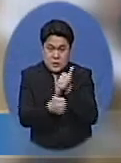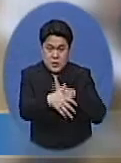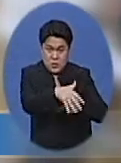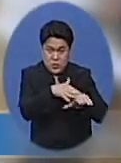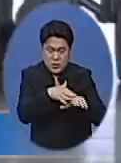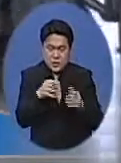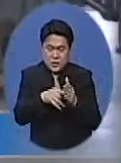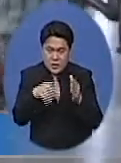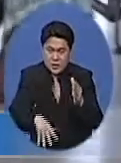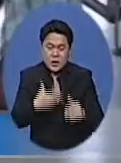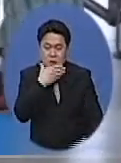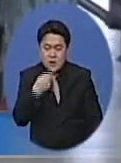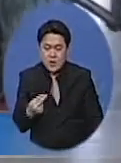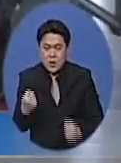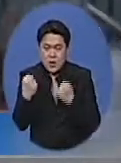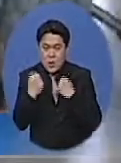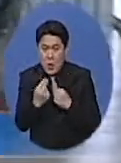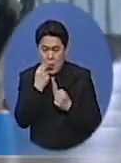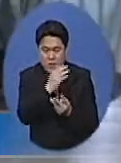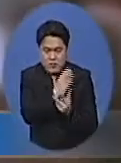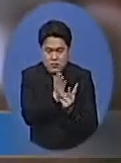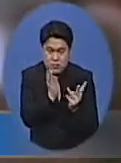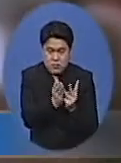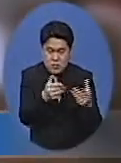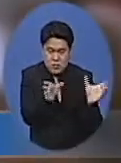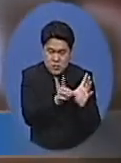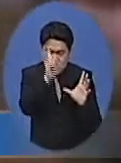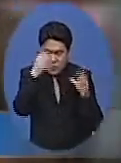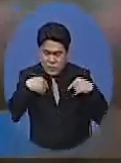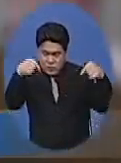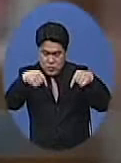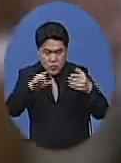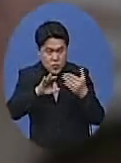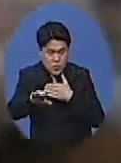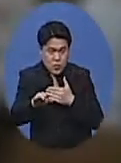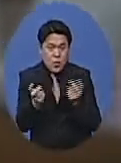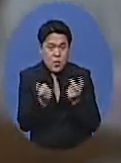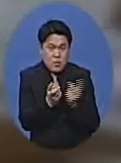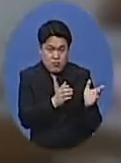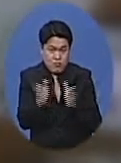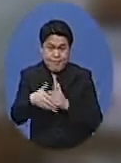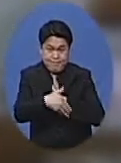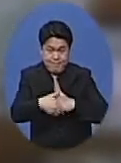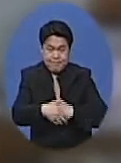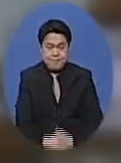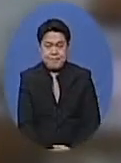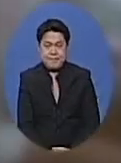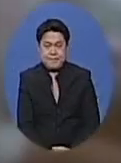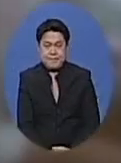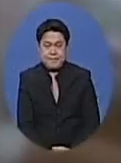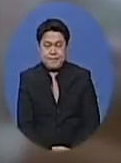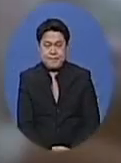조세, 복지, 건강보험 등 사안별로 당정 협의를 갖고 대안을 만들 계획입니다. 복지TV